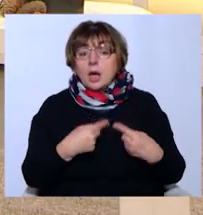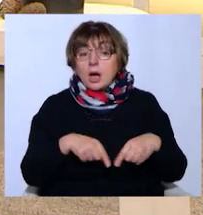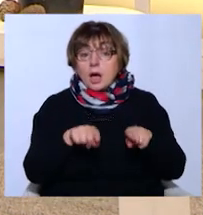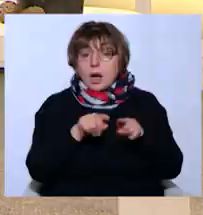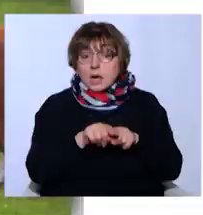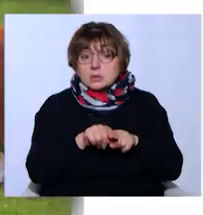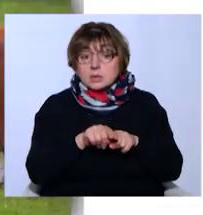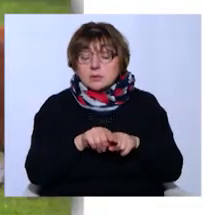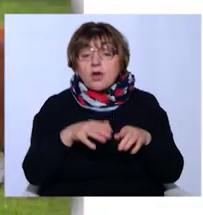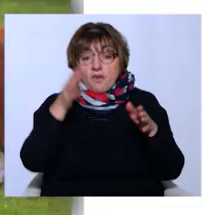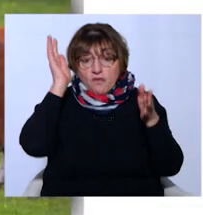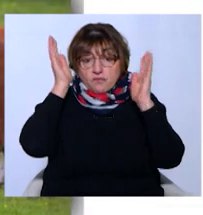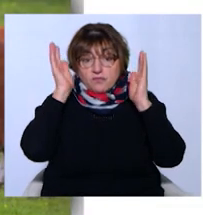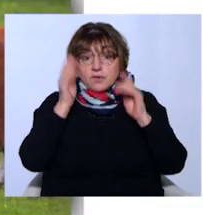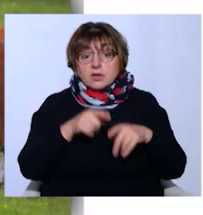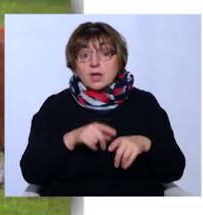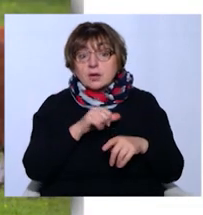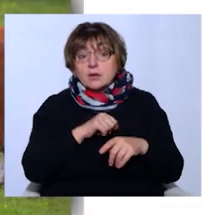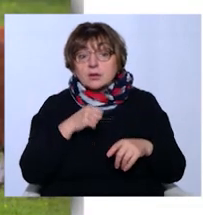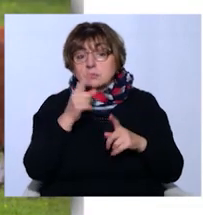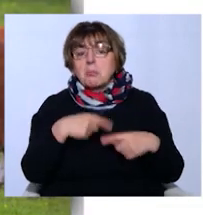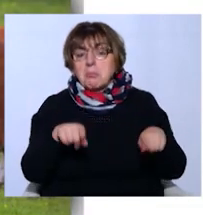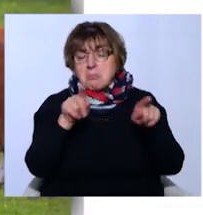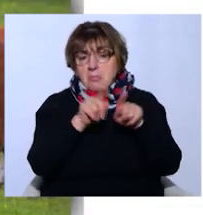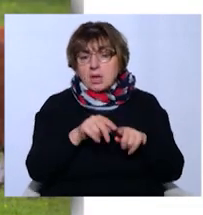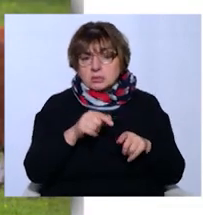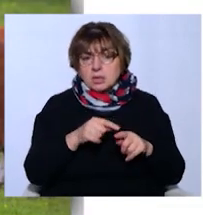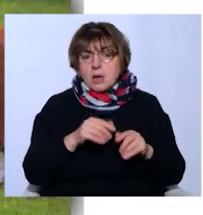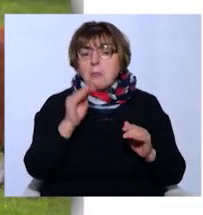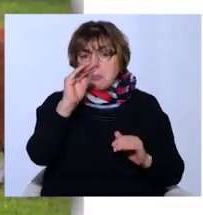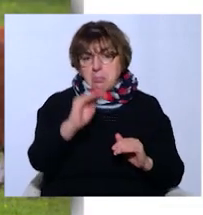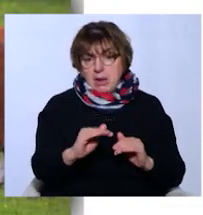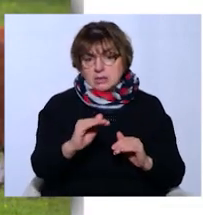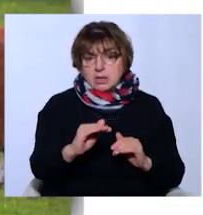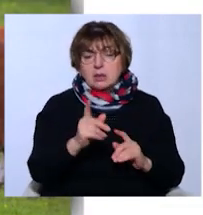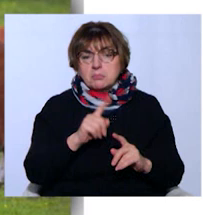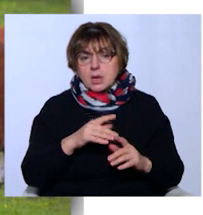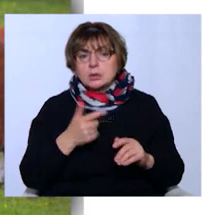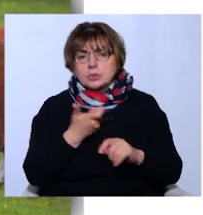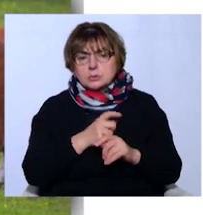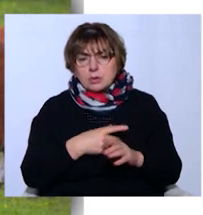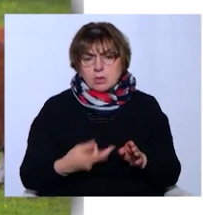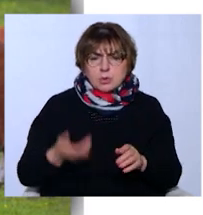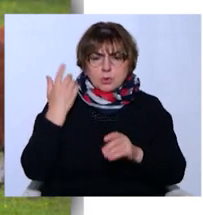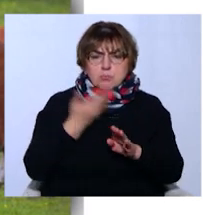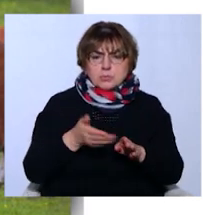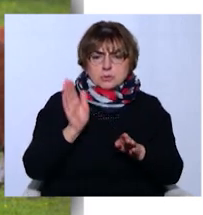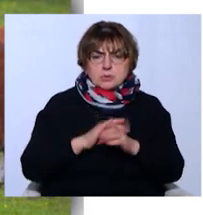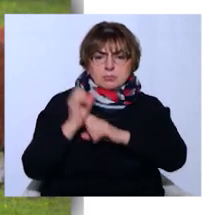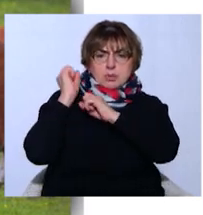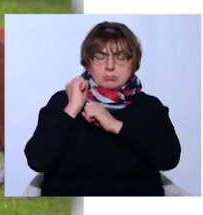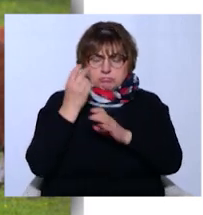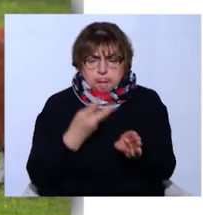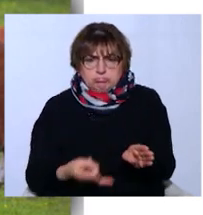ვირი მოიშინაურა ადამიანმა. ეს ცხოველი, მიუხედავად იმისა, რომ შედარებით პატარა ზომის არის, საკმაოდ დიდი ტვირთის გადატანა შეუძლია.